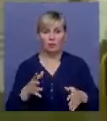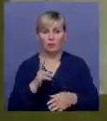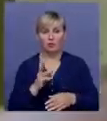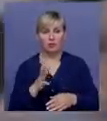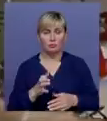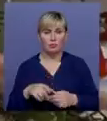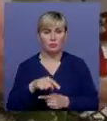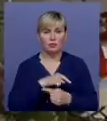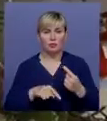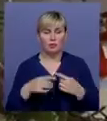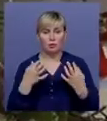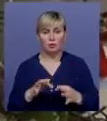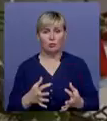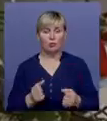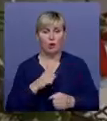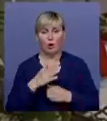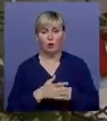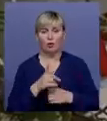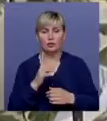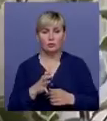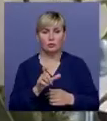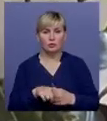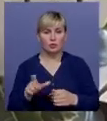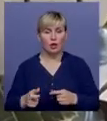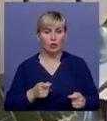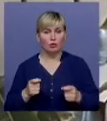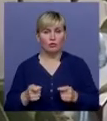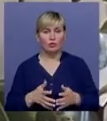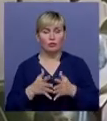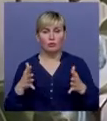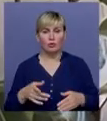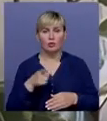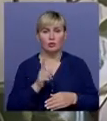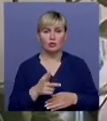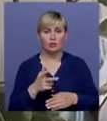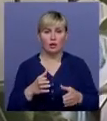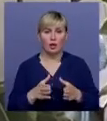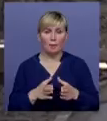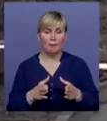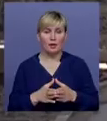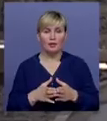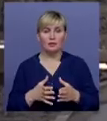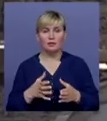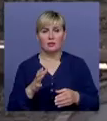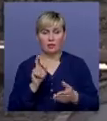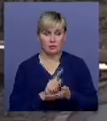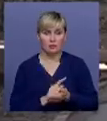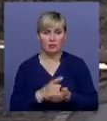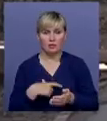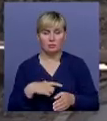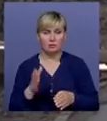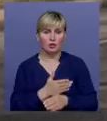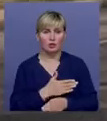тысяч предприятий допуск получили около полутора тысяч а руководители более 1300 компания обязали устранить выявленные